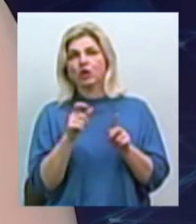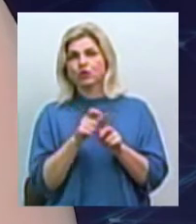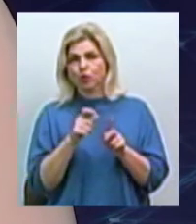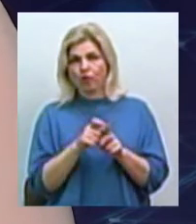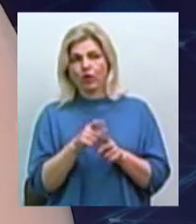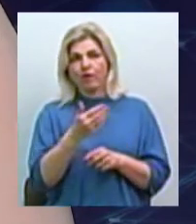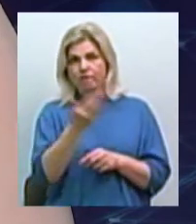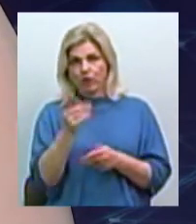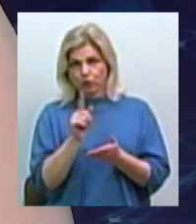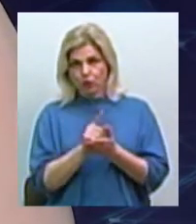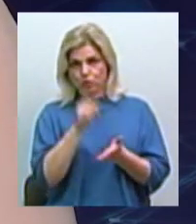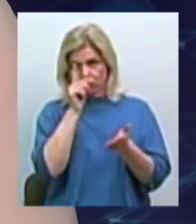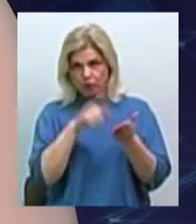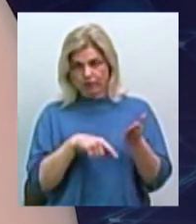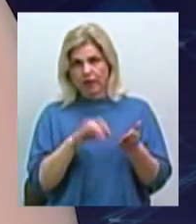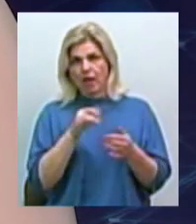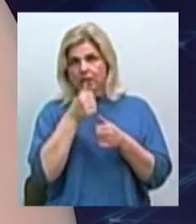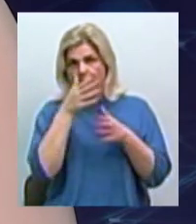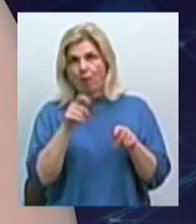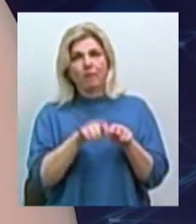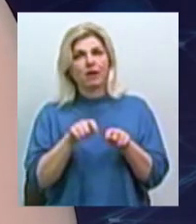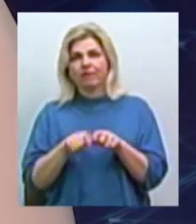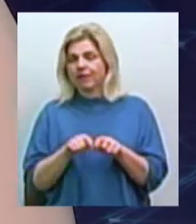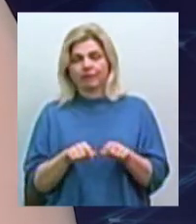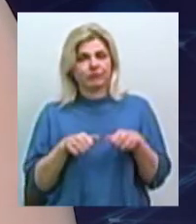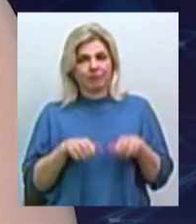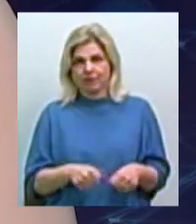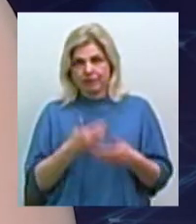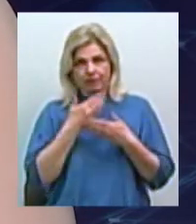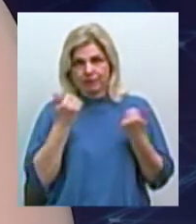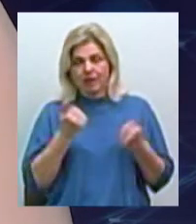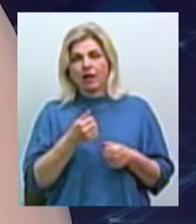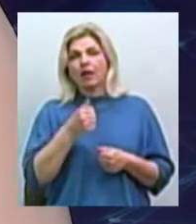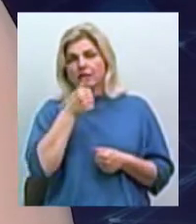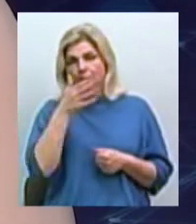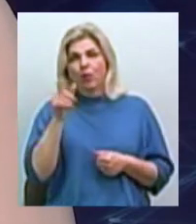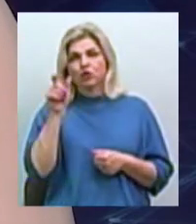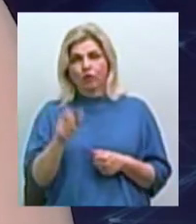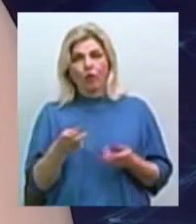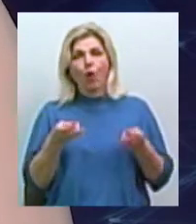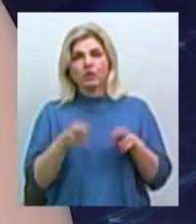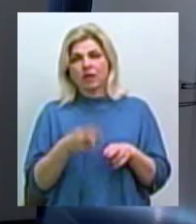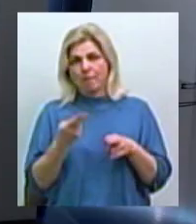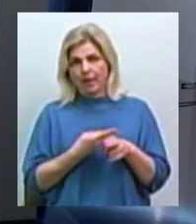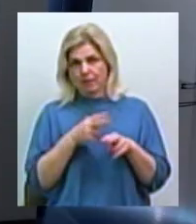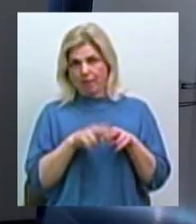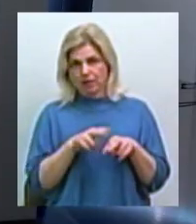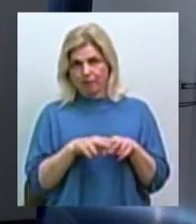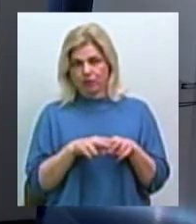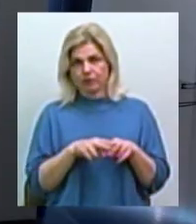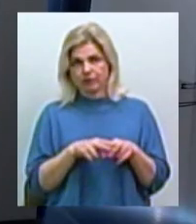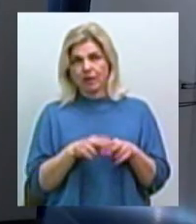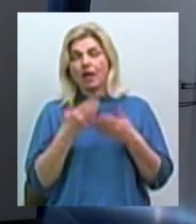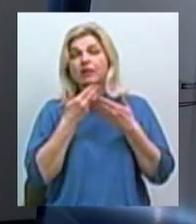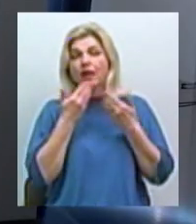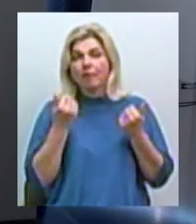довіряти. Так. І не можете перевіряти. Не може людина залишитись без паспорту. Навіть в такому.